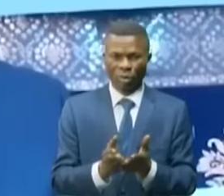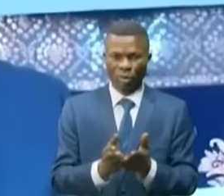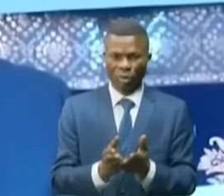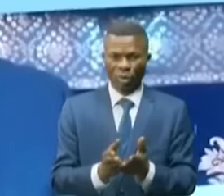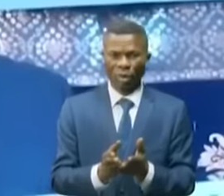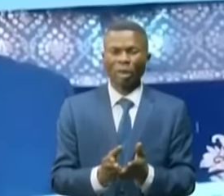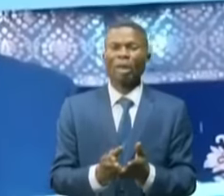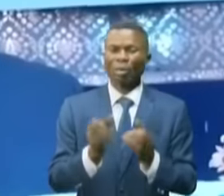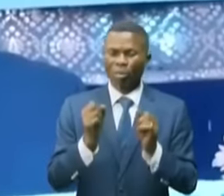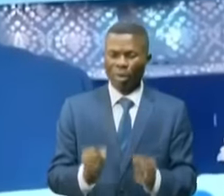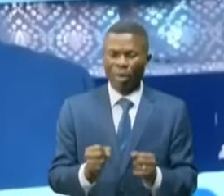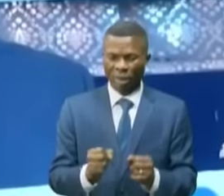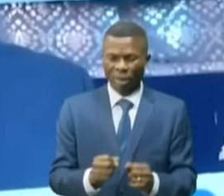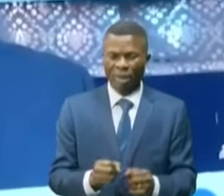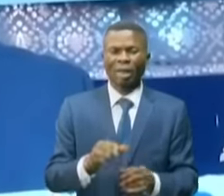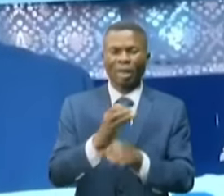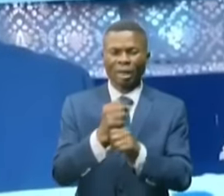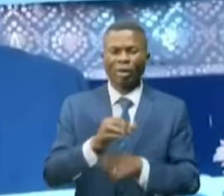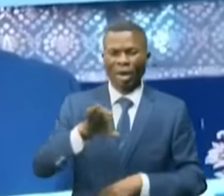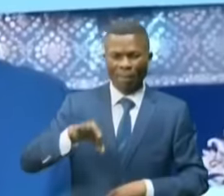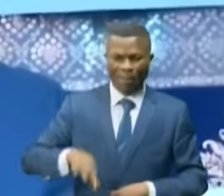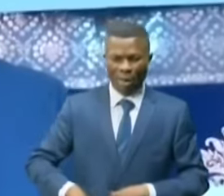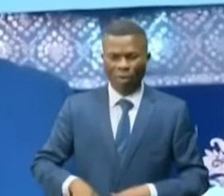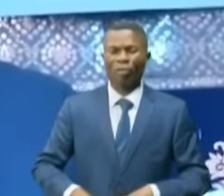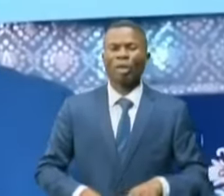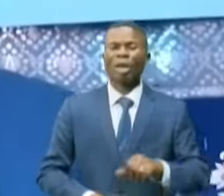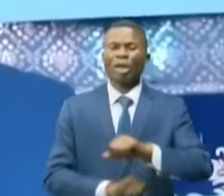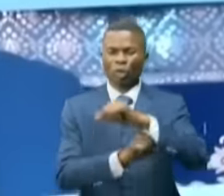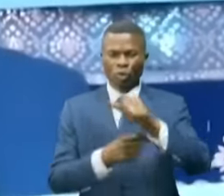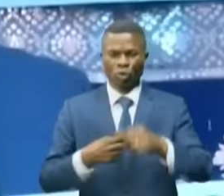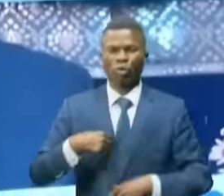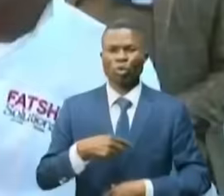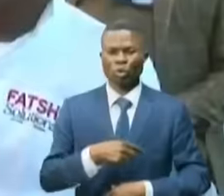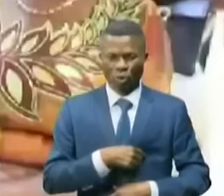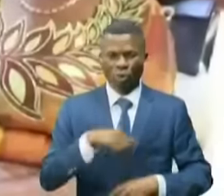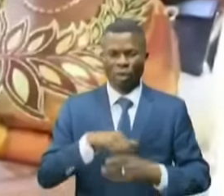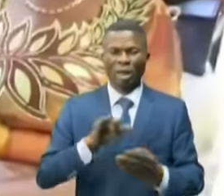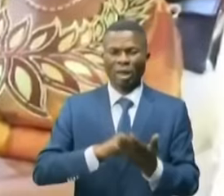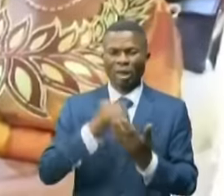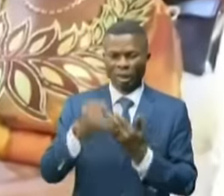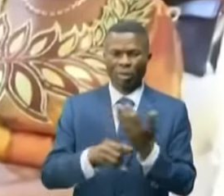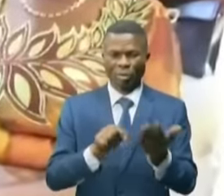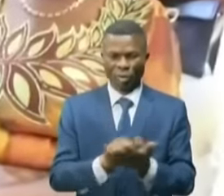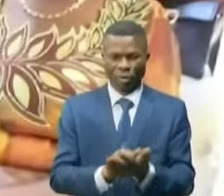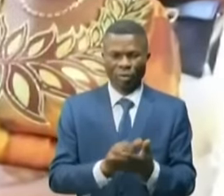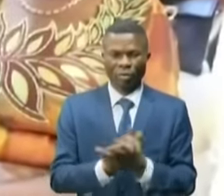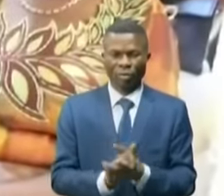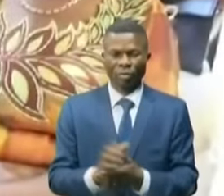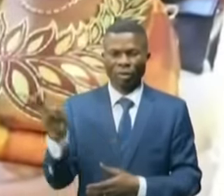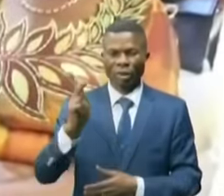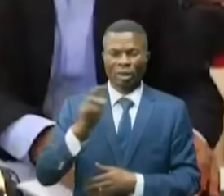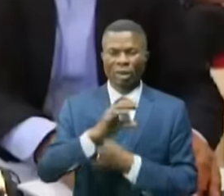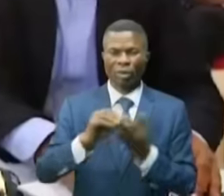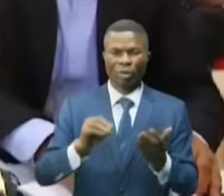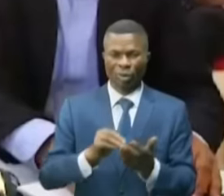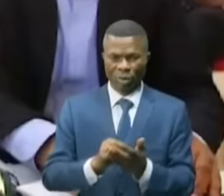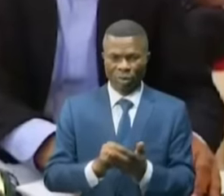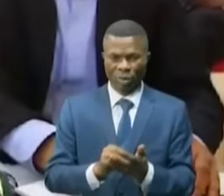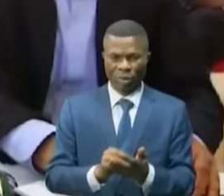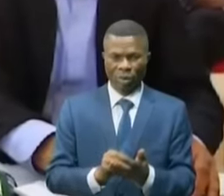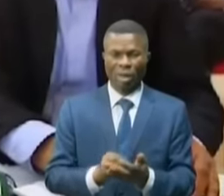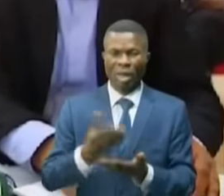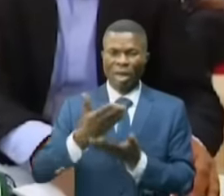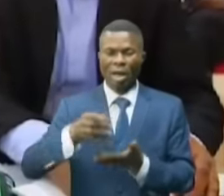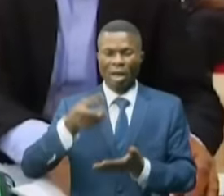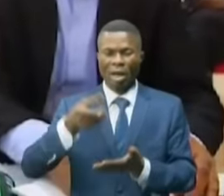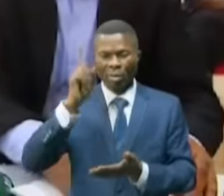pourra que bénéficier de notre accompagnement conséquent. Précisons que le Kasaï central se trouve dans la première phase